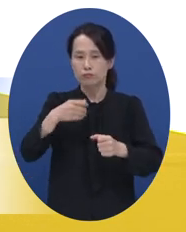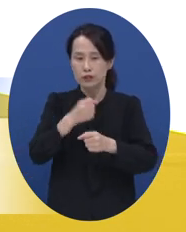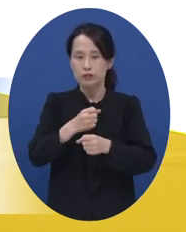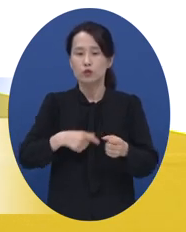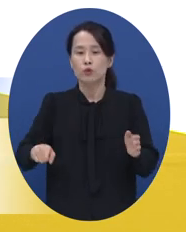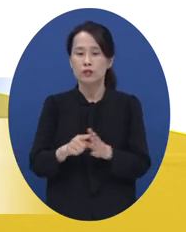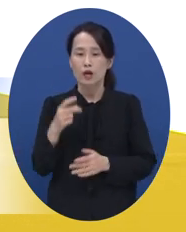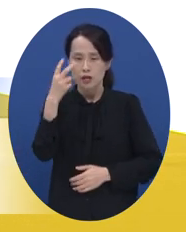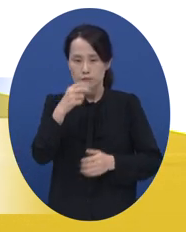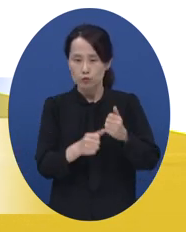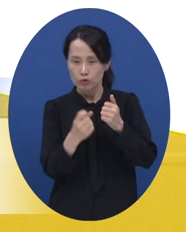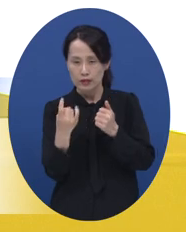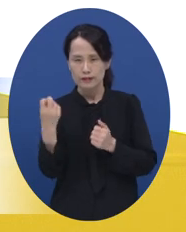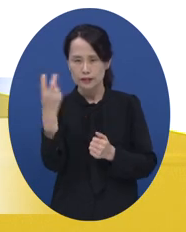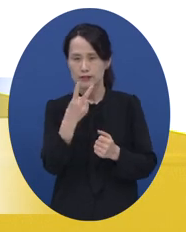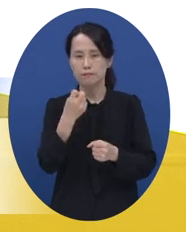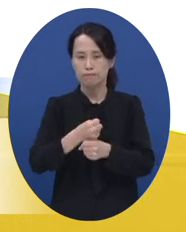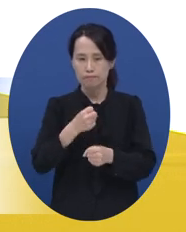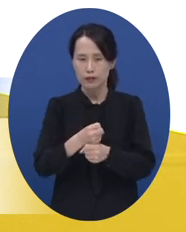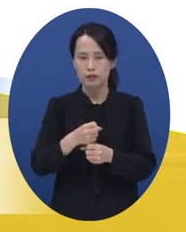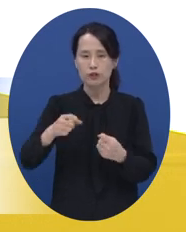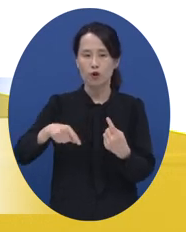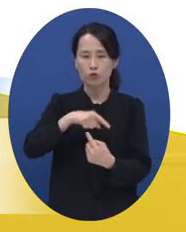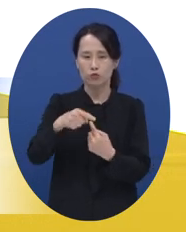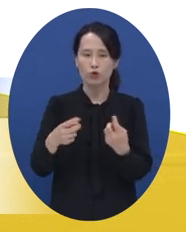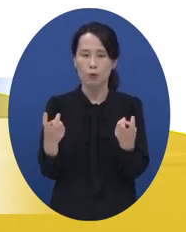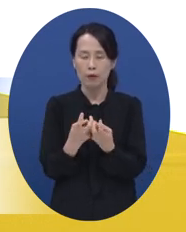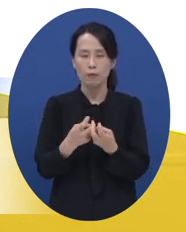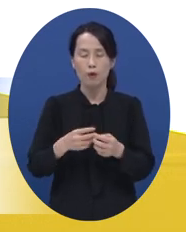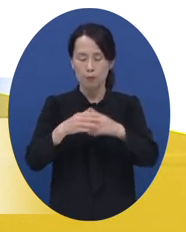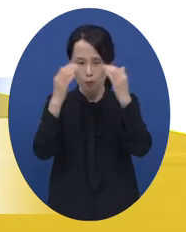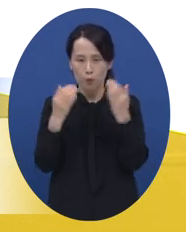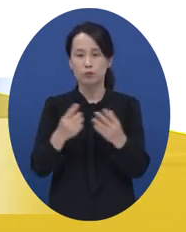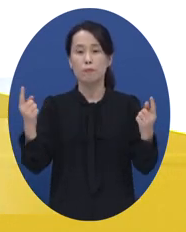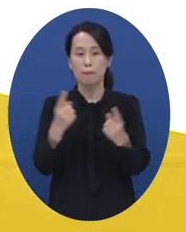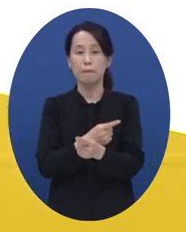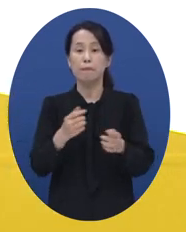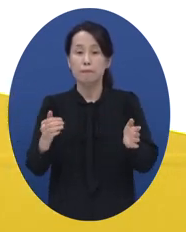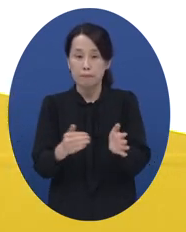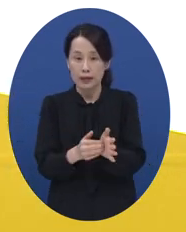조성하기 위해 심의위원회를 재구성하였고 운영 방안을 전면적으로 개선했습니다.